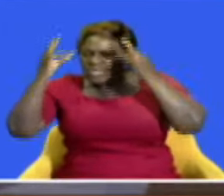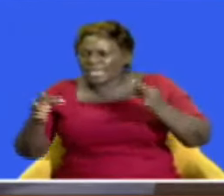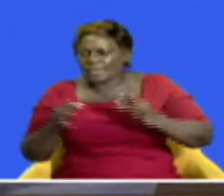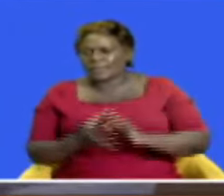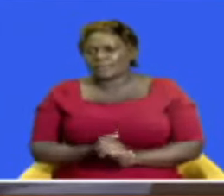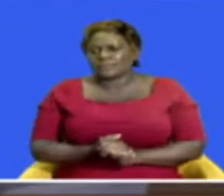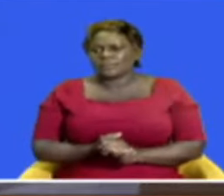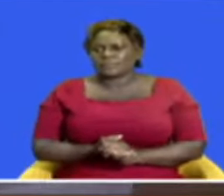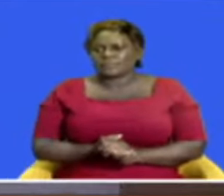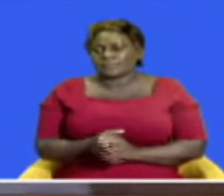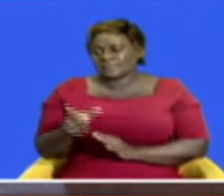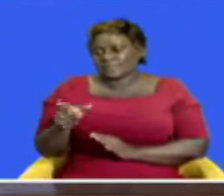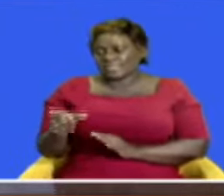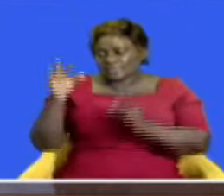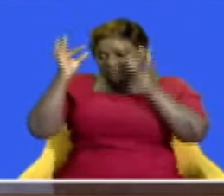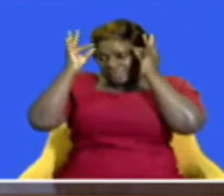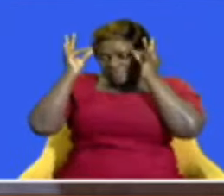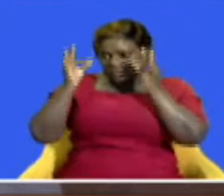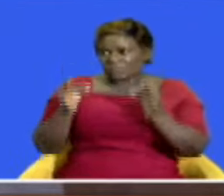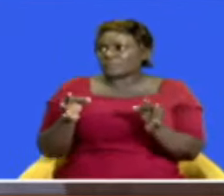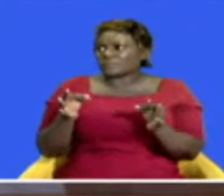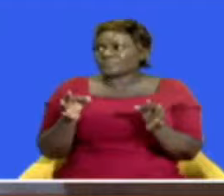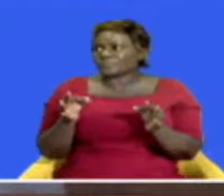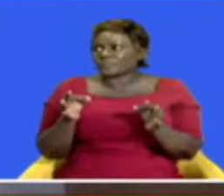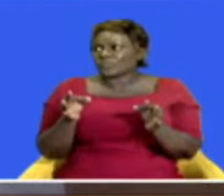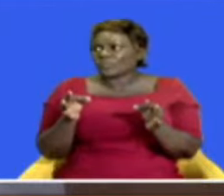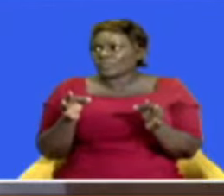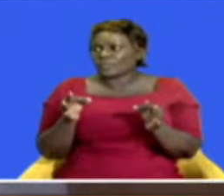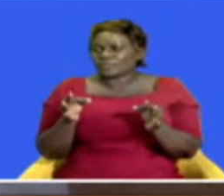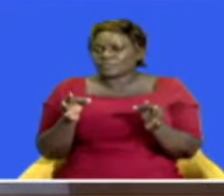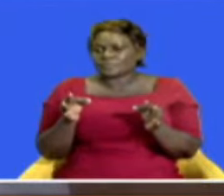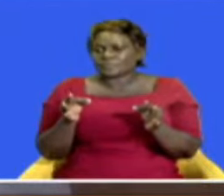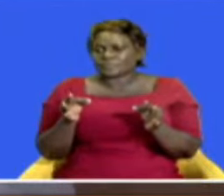tuweke ushuru kwa mkate, ni uamuzi wa nani? Huo uamuzi Zubaida